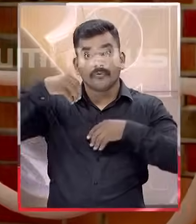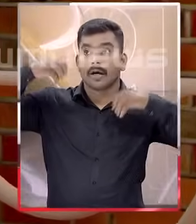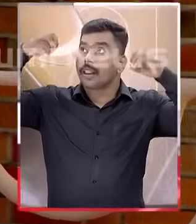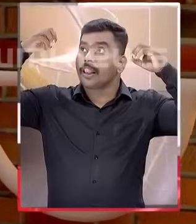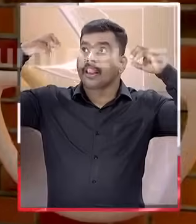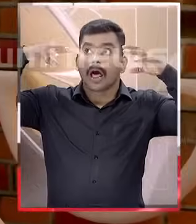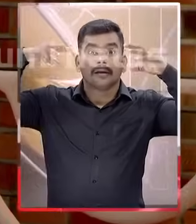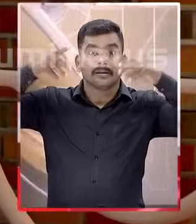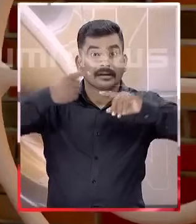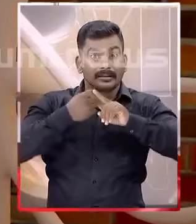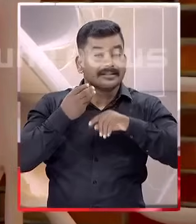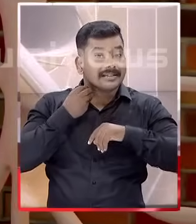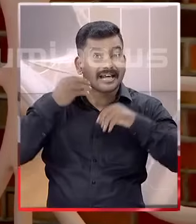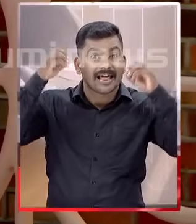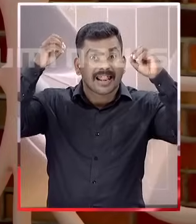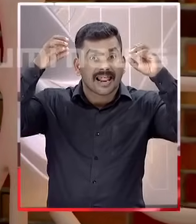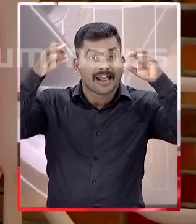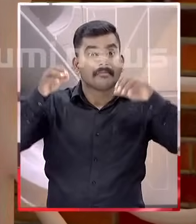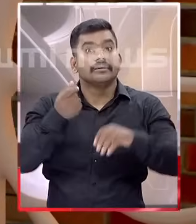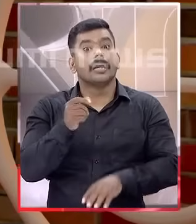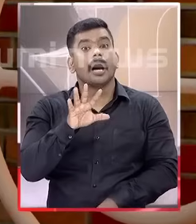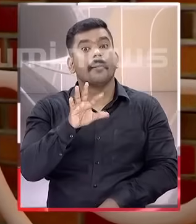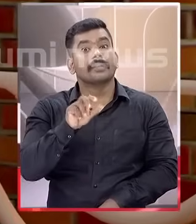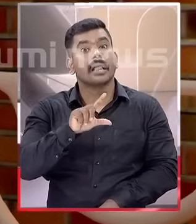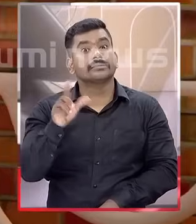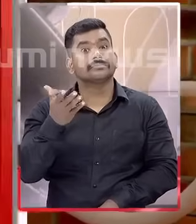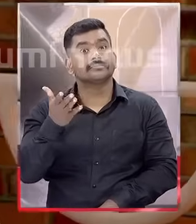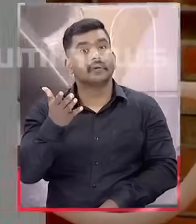ഒരു കുറച്ചെങ്കിലും എടുത്ത് മാറ്റി വെച്ച പോലെ ശ്രീ റെജി ലൂക്കോസ്.